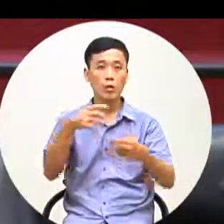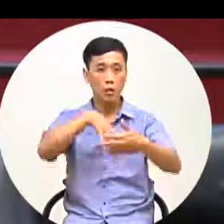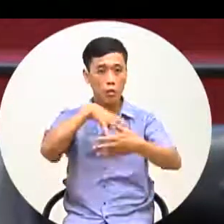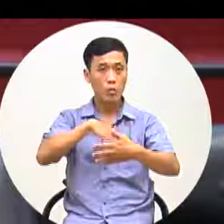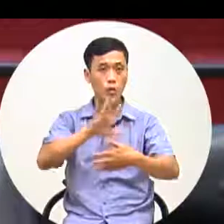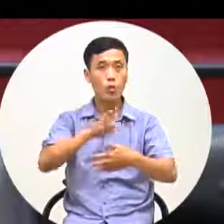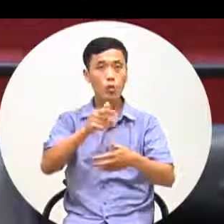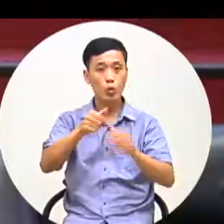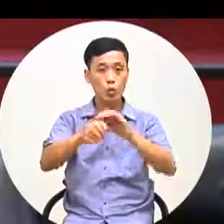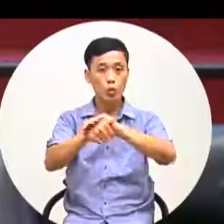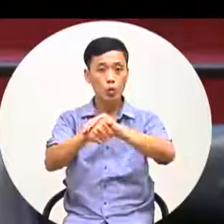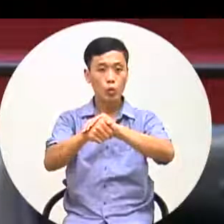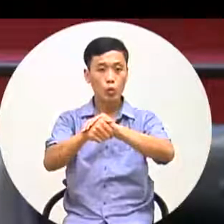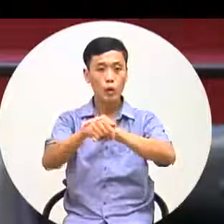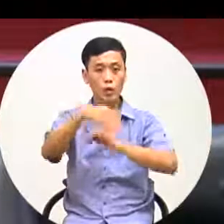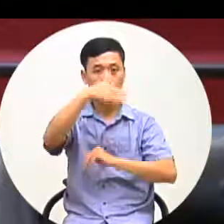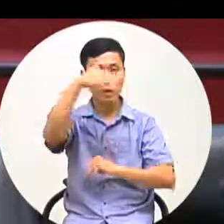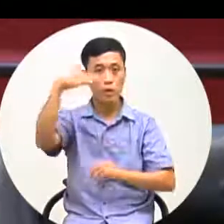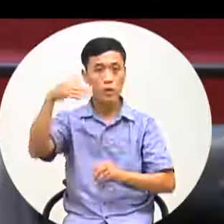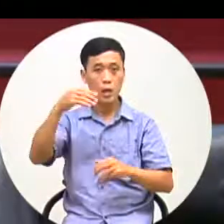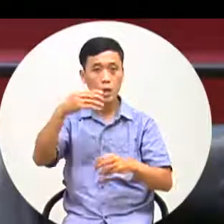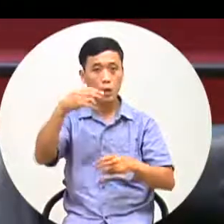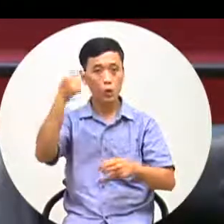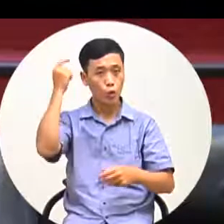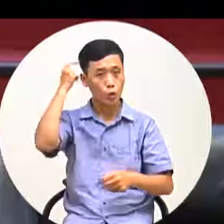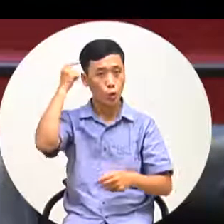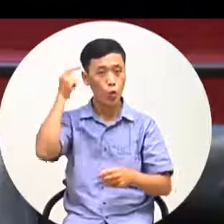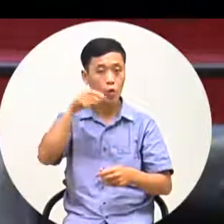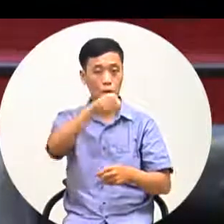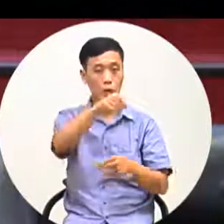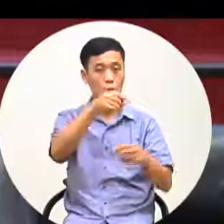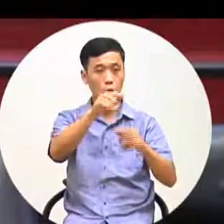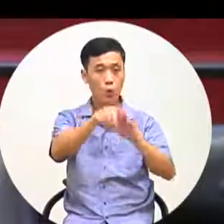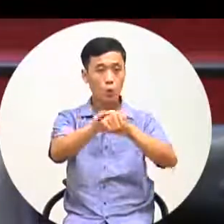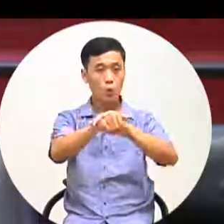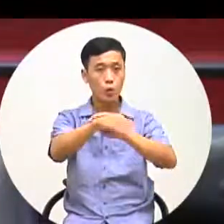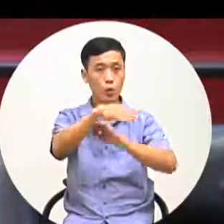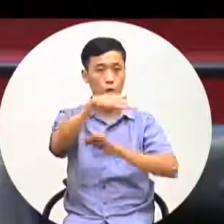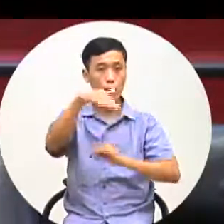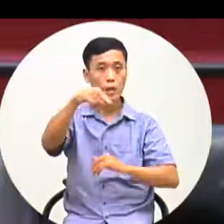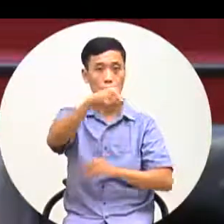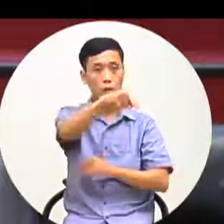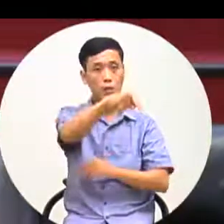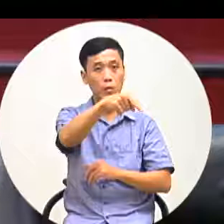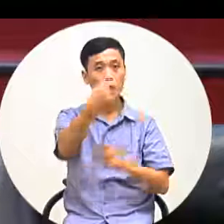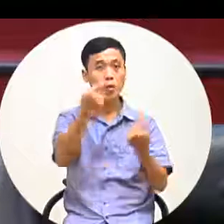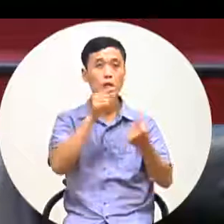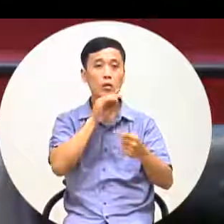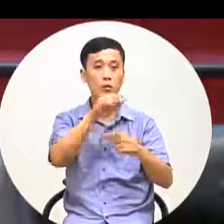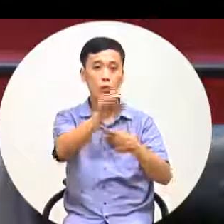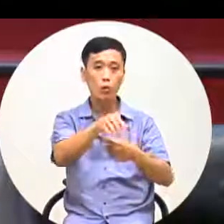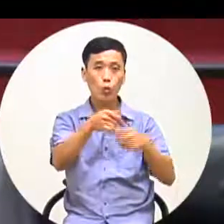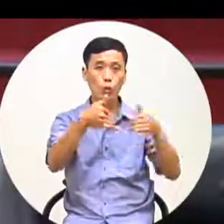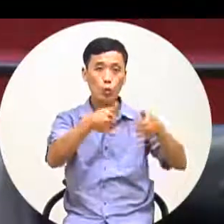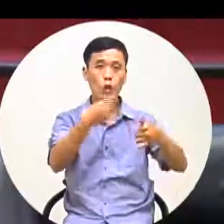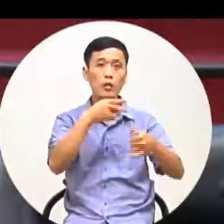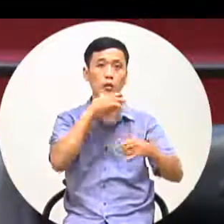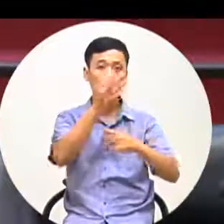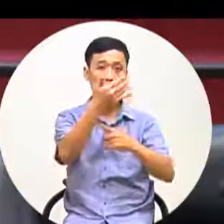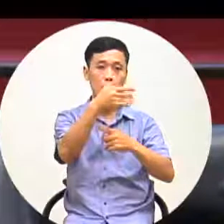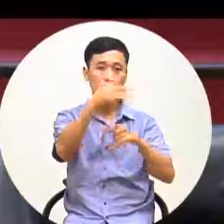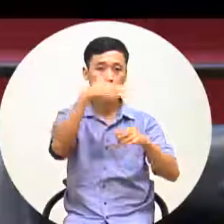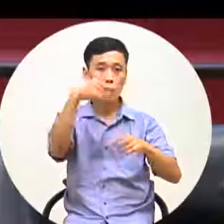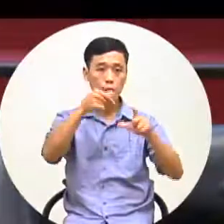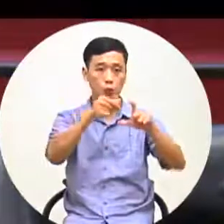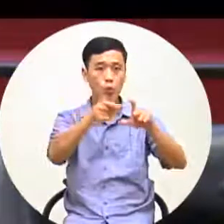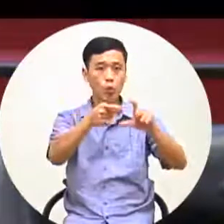龟山那边的道路呢，本来那个是农，好像是农路还是旗山区公所管的路，现在那条路被农民占